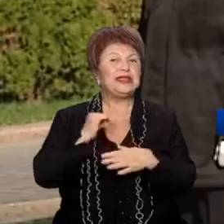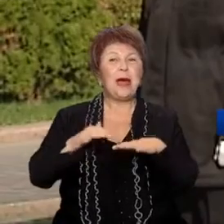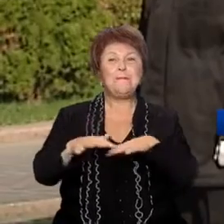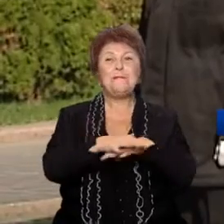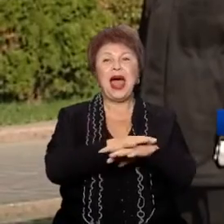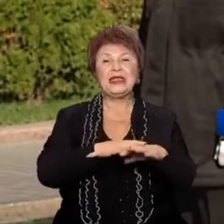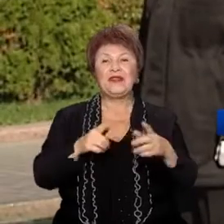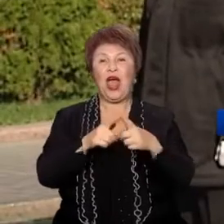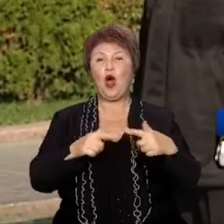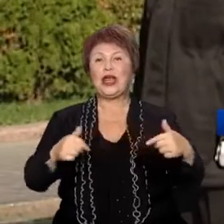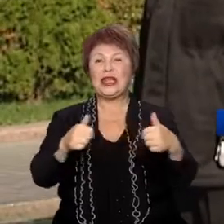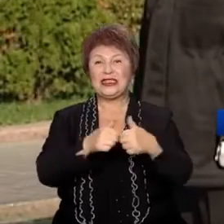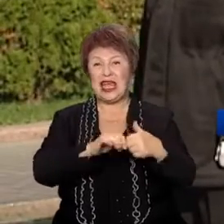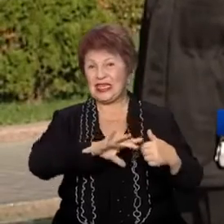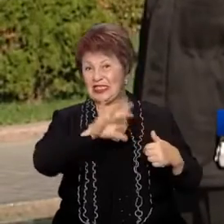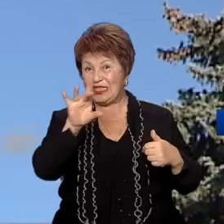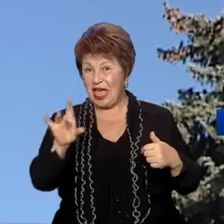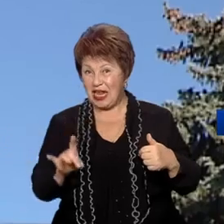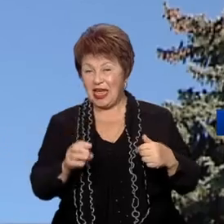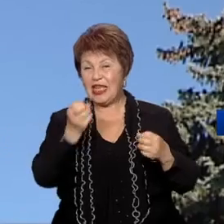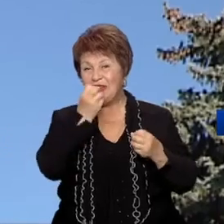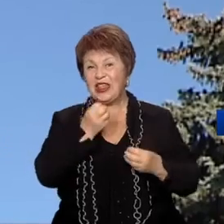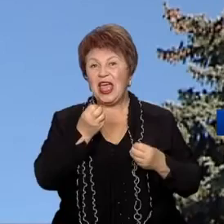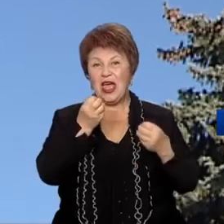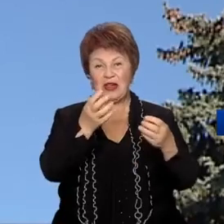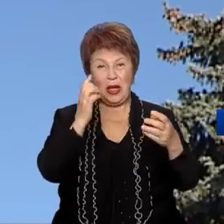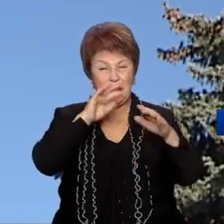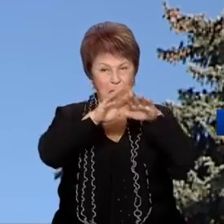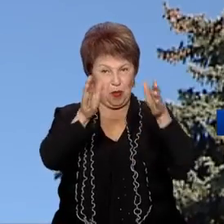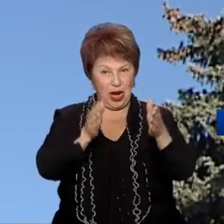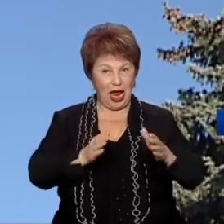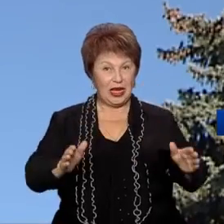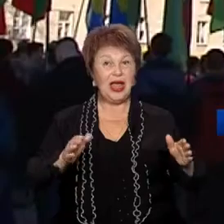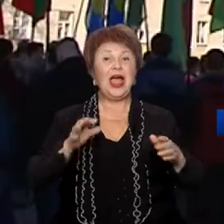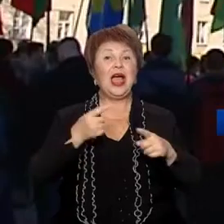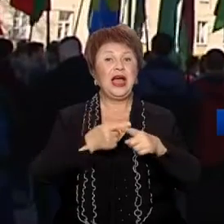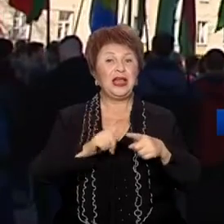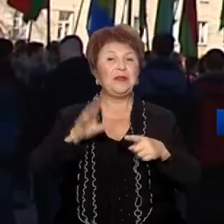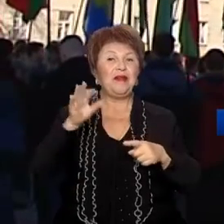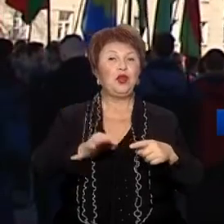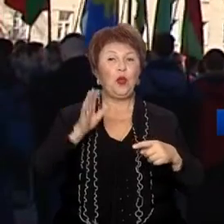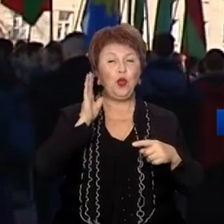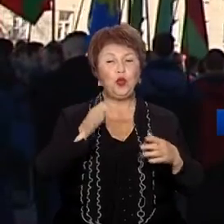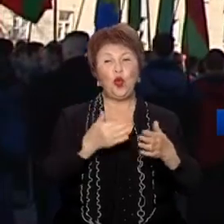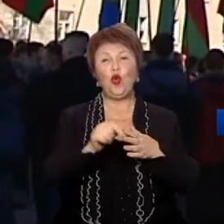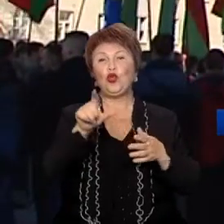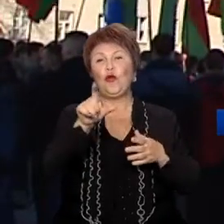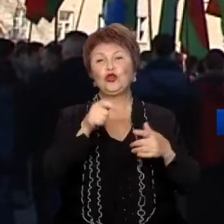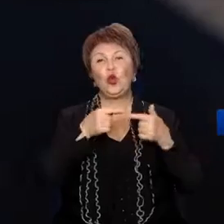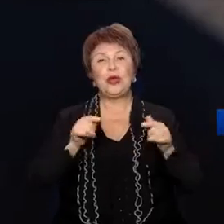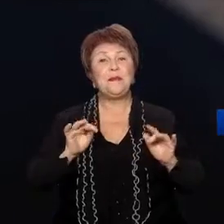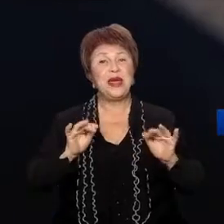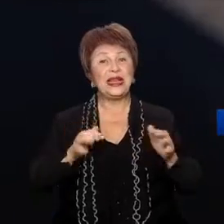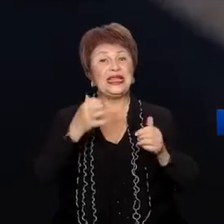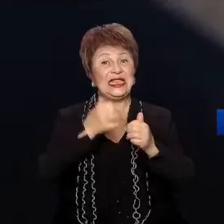массовой организации Советского Союза и возложили цветы к мемориальному постаменту. К юбилейной дате по всей области пройдут около 200